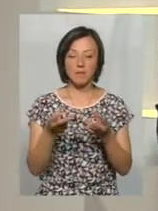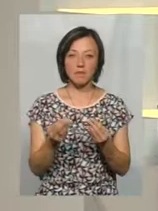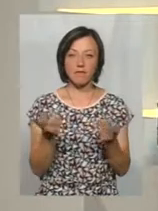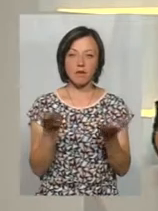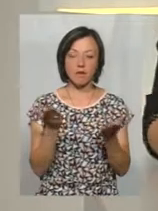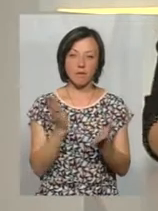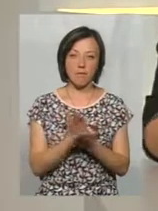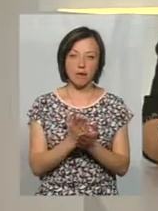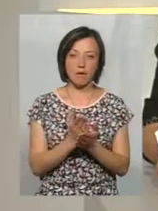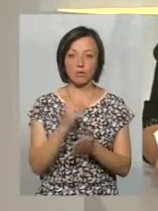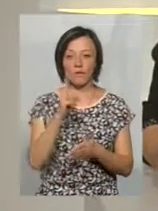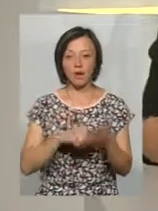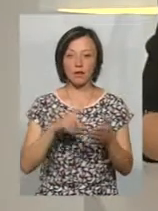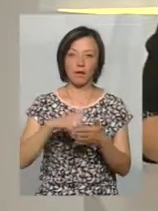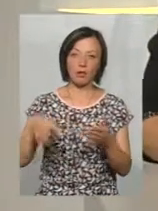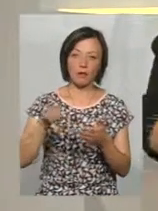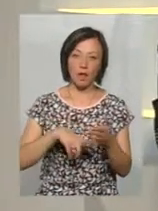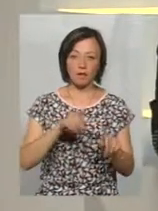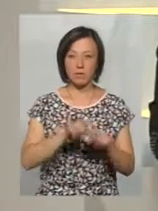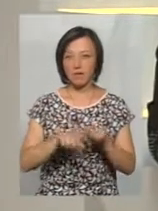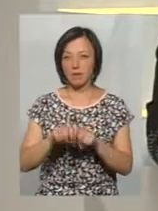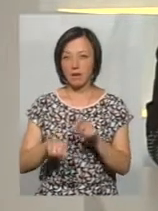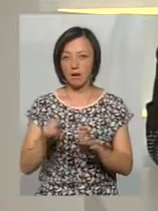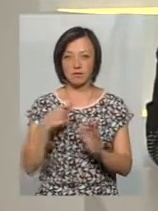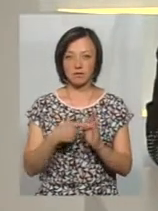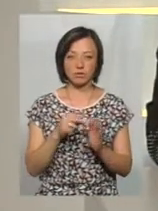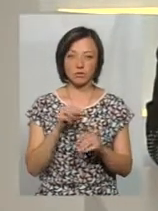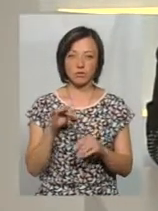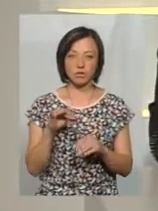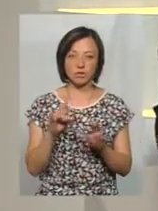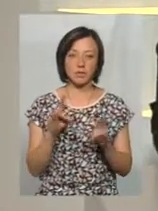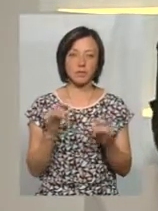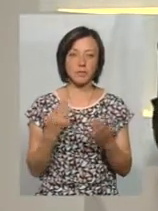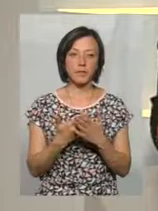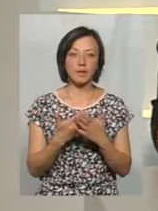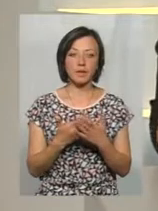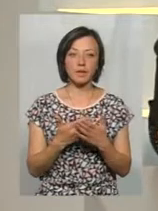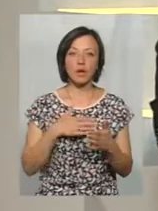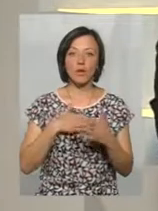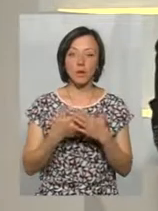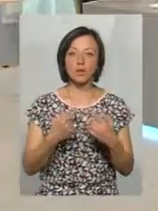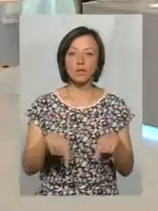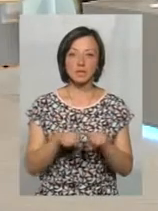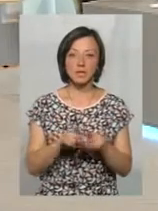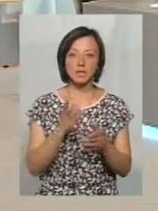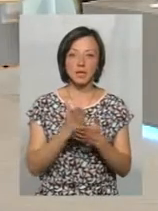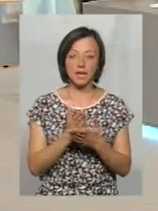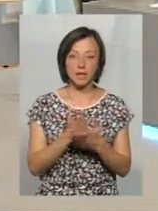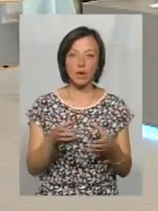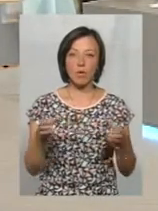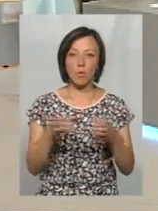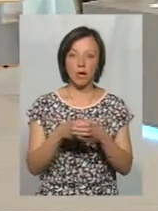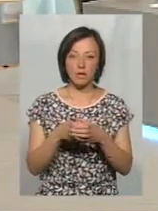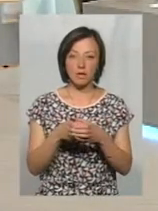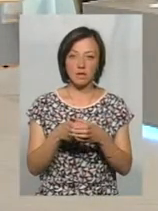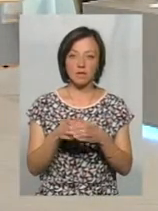там має, там довіряти, не довіряти, перевіряти чи ні? Не зовсім зрозумів питання. Ну, громадська організація, тобто є певна громада,